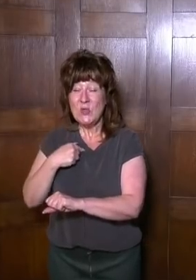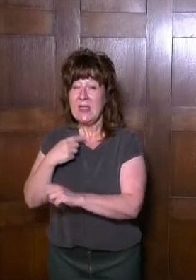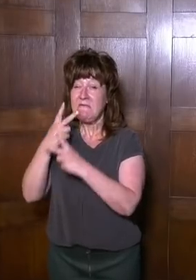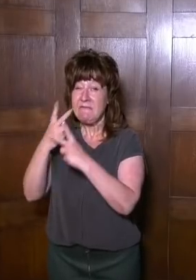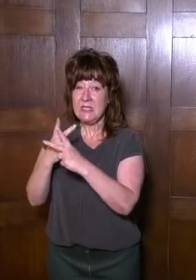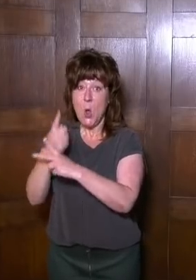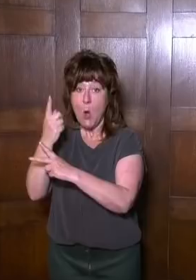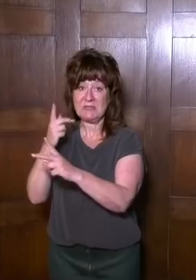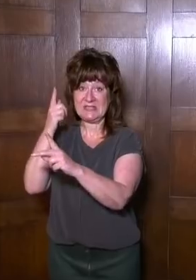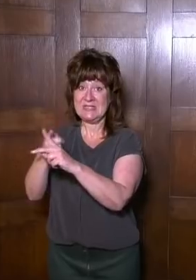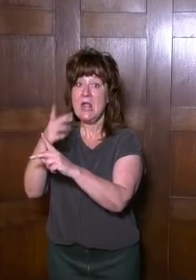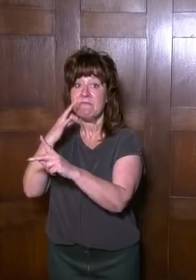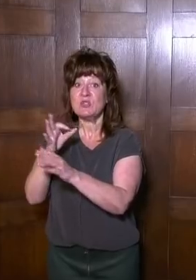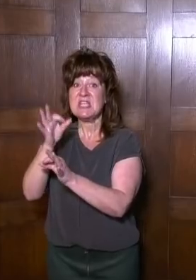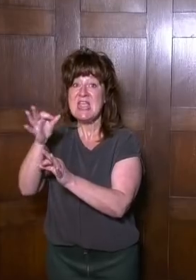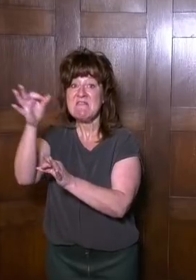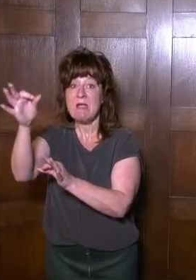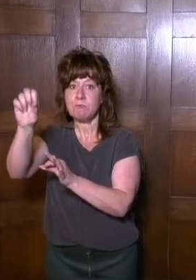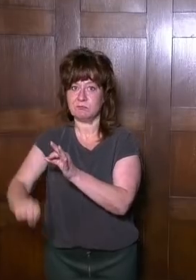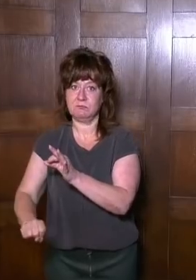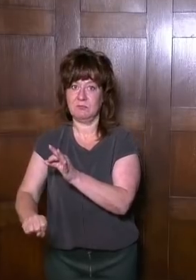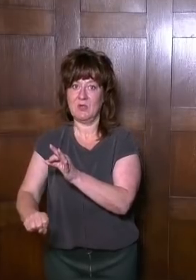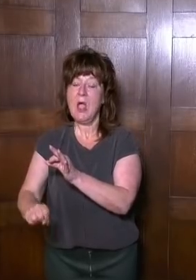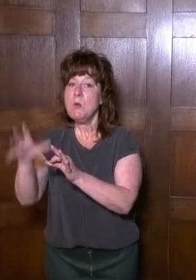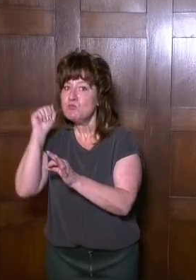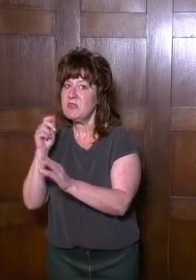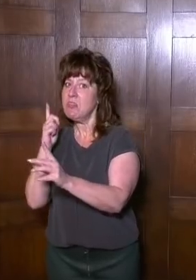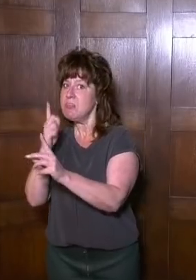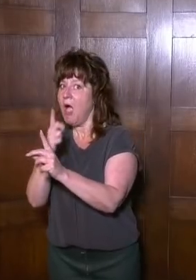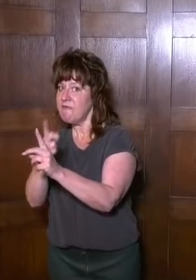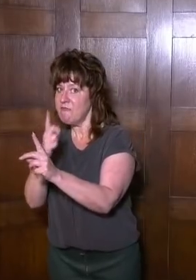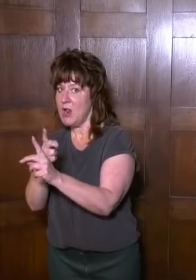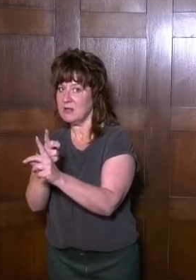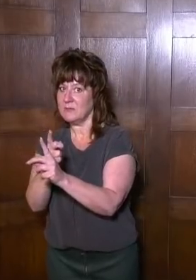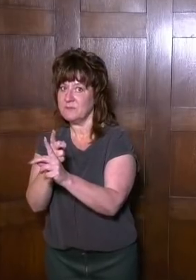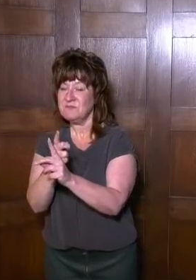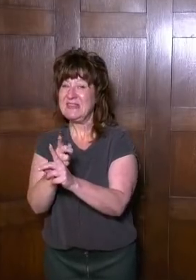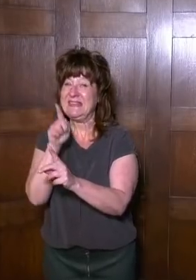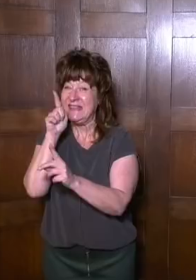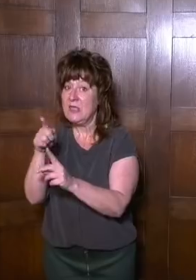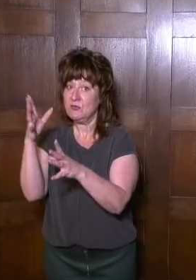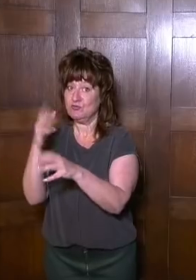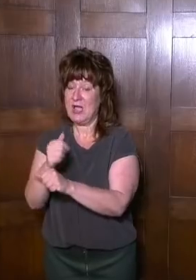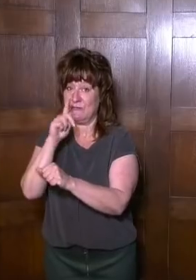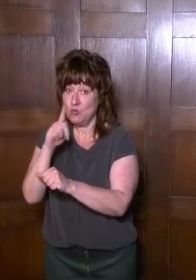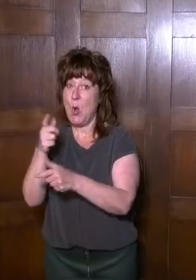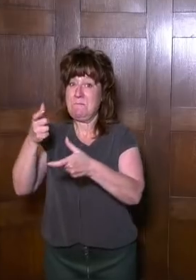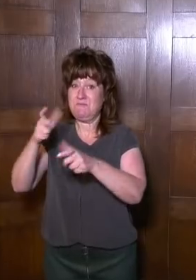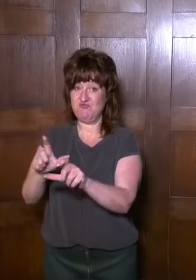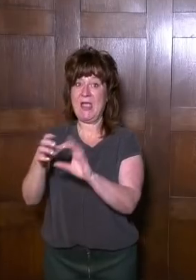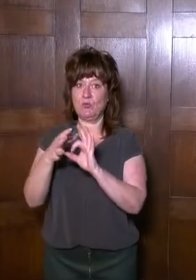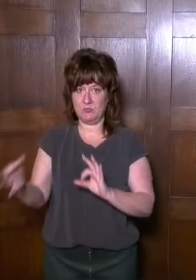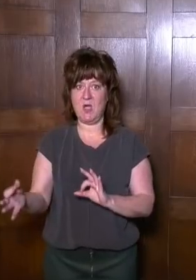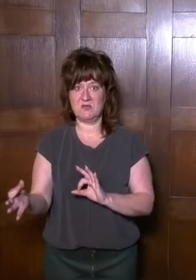die Unterbrechung der Infektionsketten, heißt die Nachverfolgung. Und das ist uns nur gelungen durch die Beschränkungsmaßnahmen,